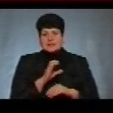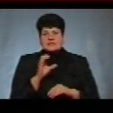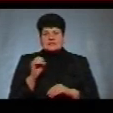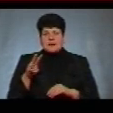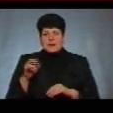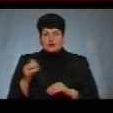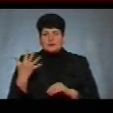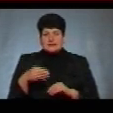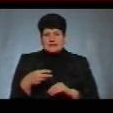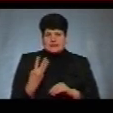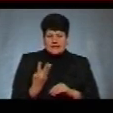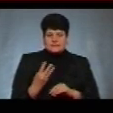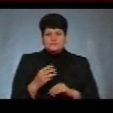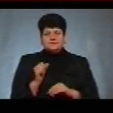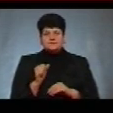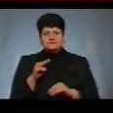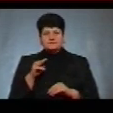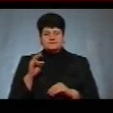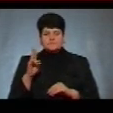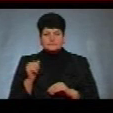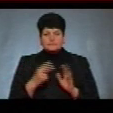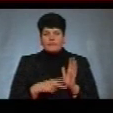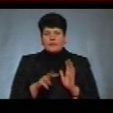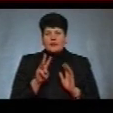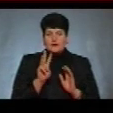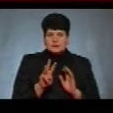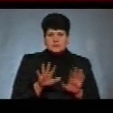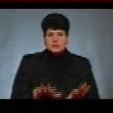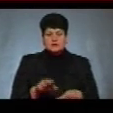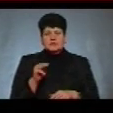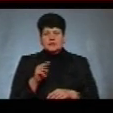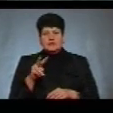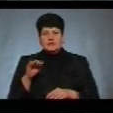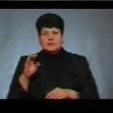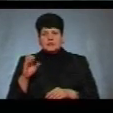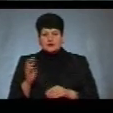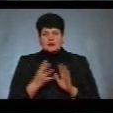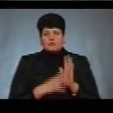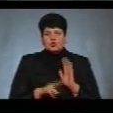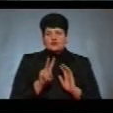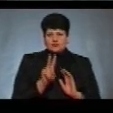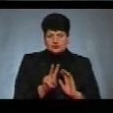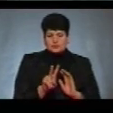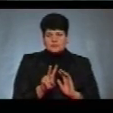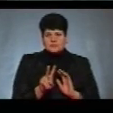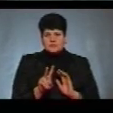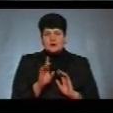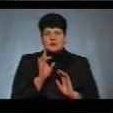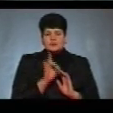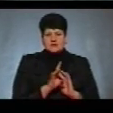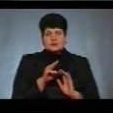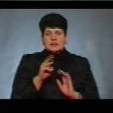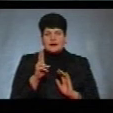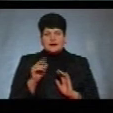на 53-му, Артем Тищенко на 83-му місці, Тарас Лисюк на 92-му і Руслан Каленко